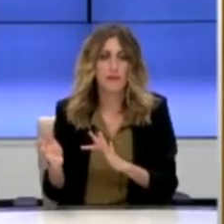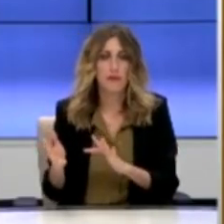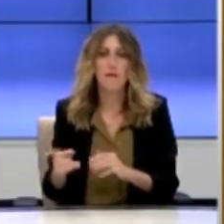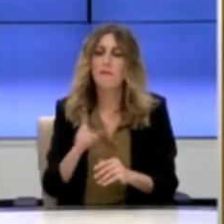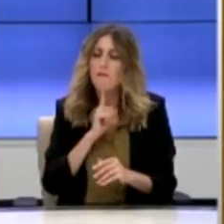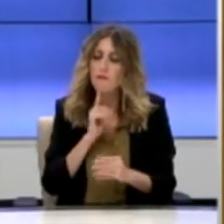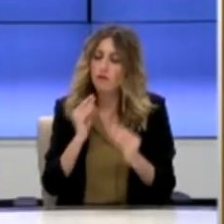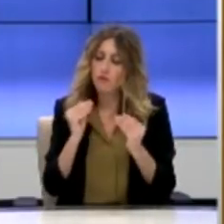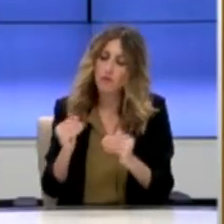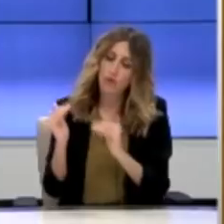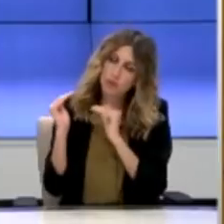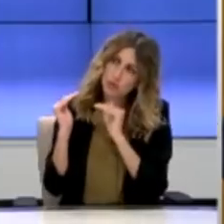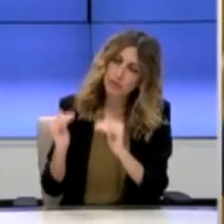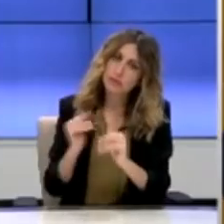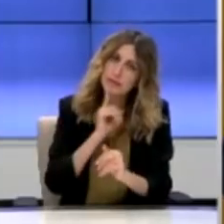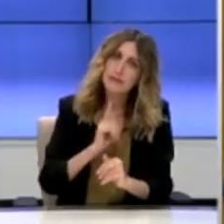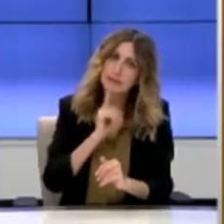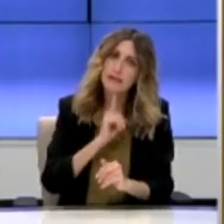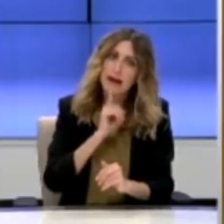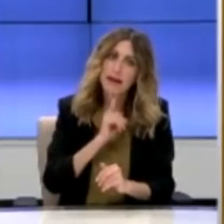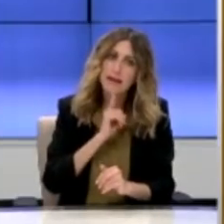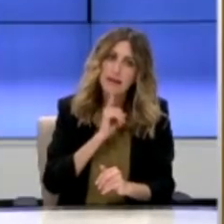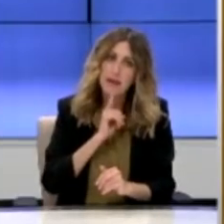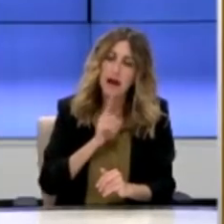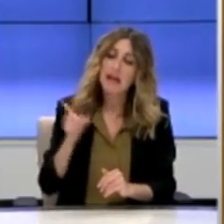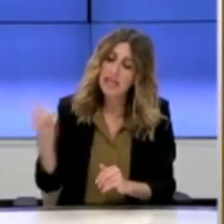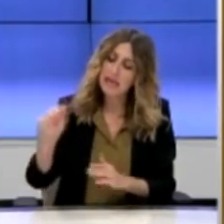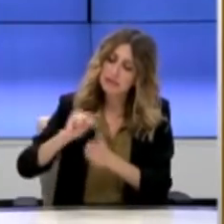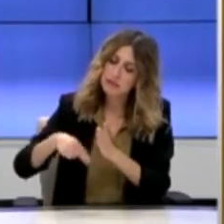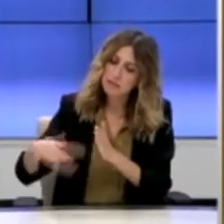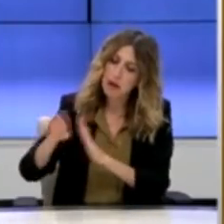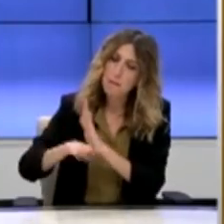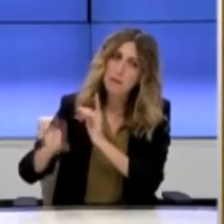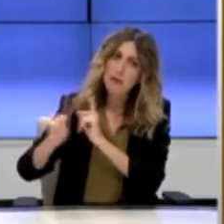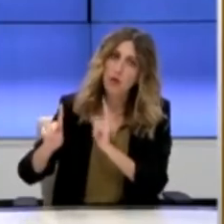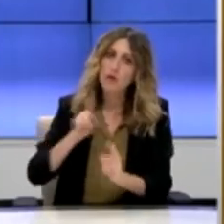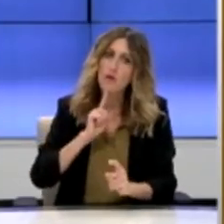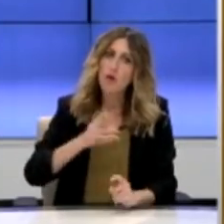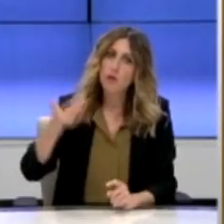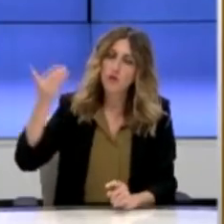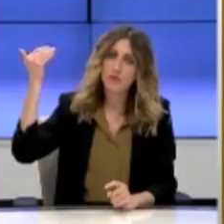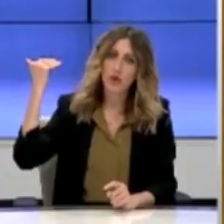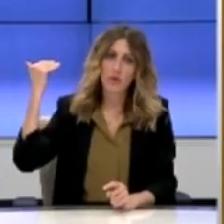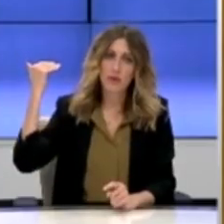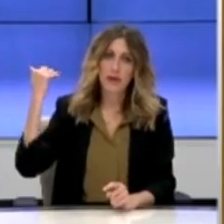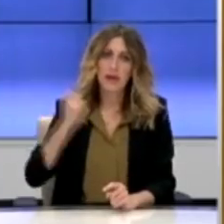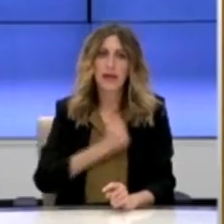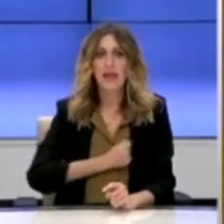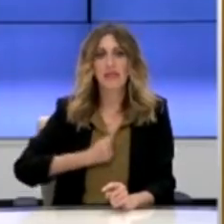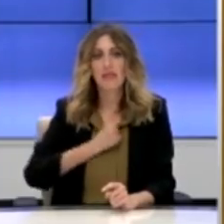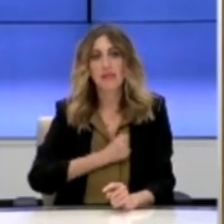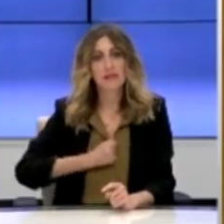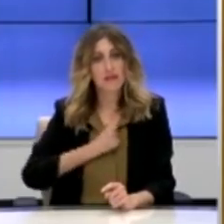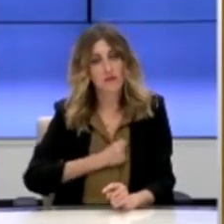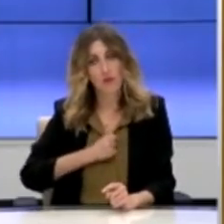ξανά μνημόνια όπως και οι προηγούμενοι από εσάς. Δυστυχώς, αυτή την ικανότητά σας τη